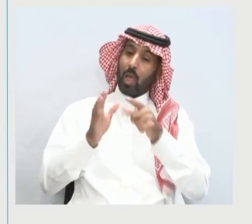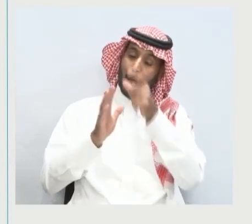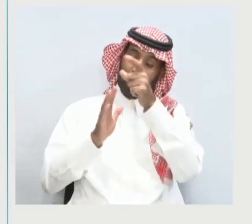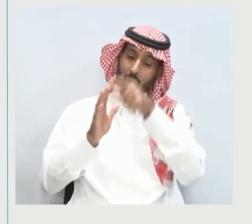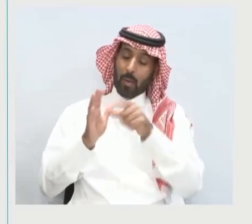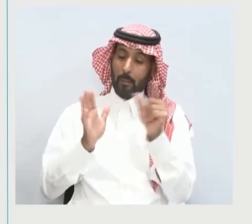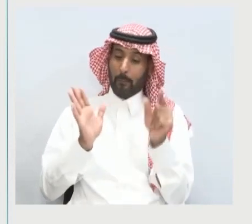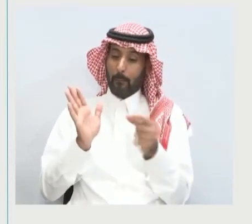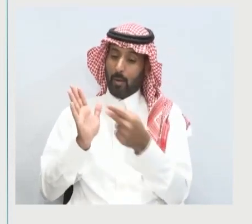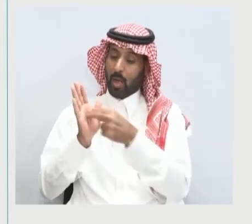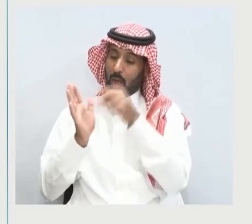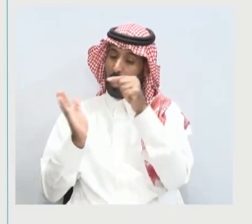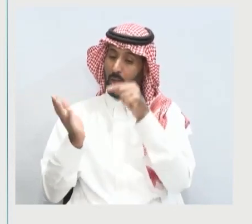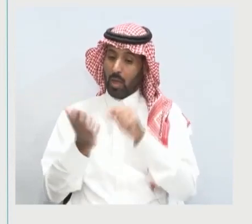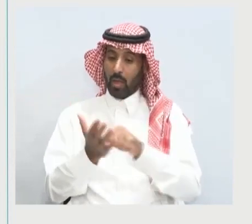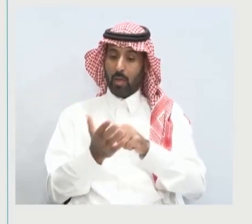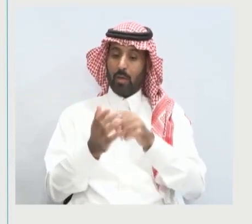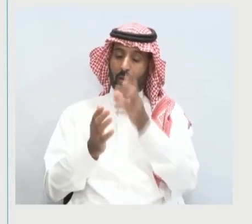المصنف